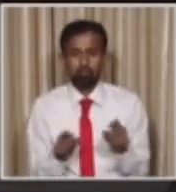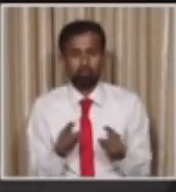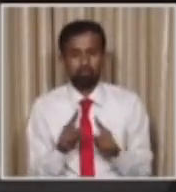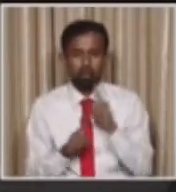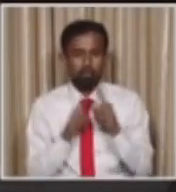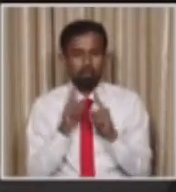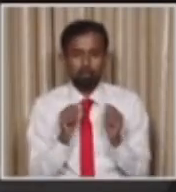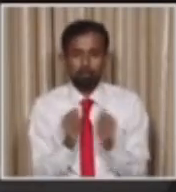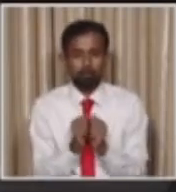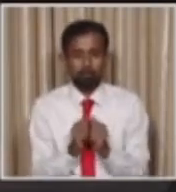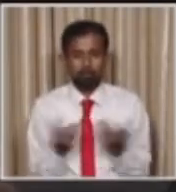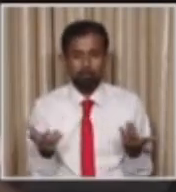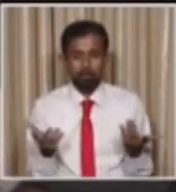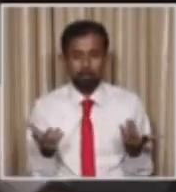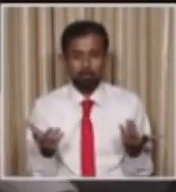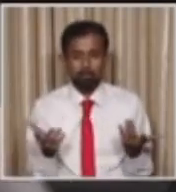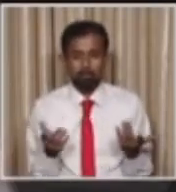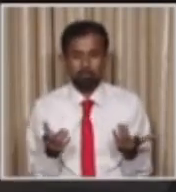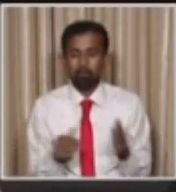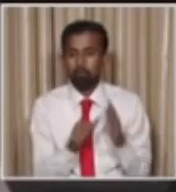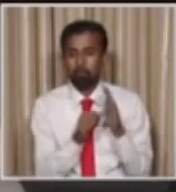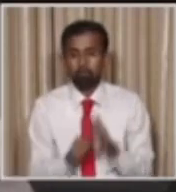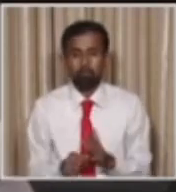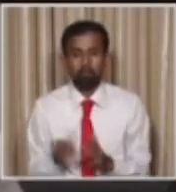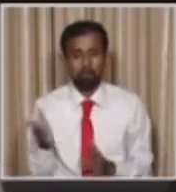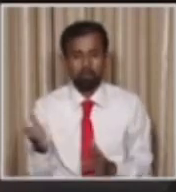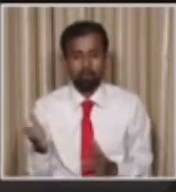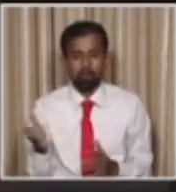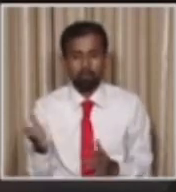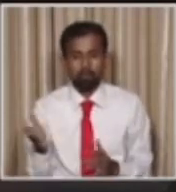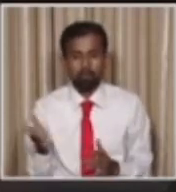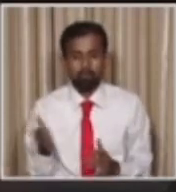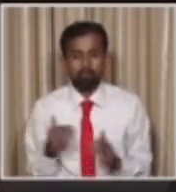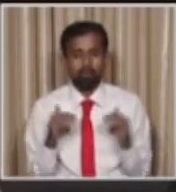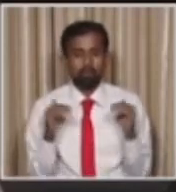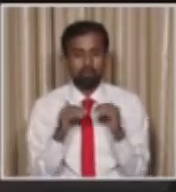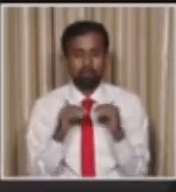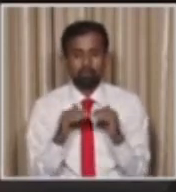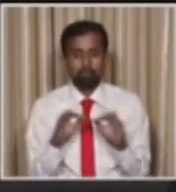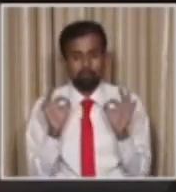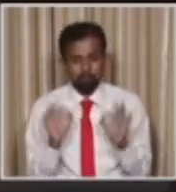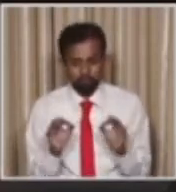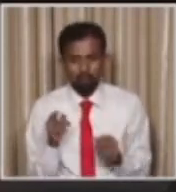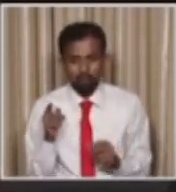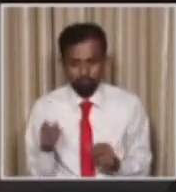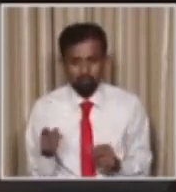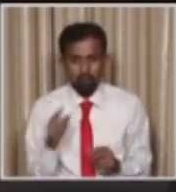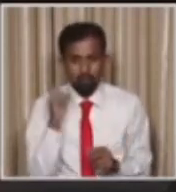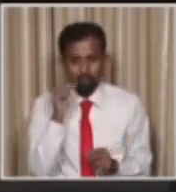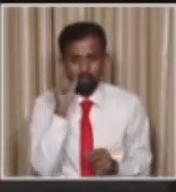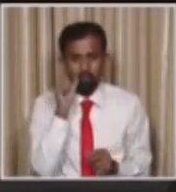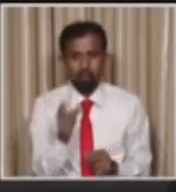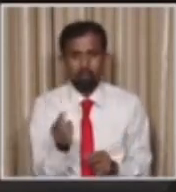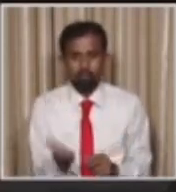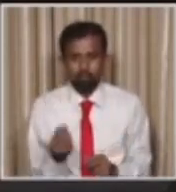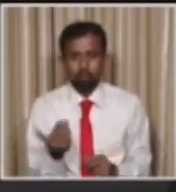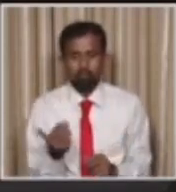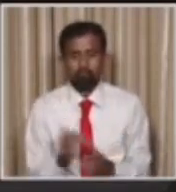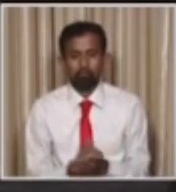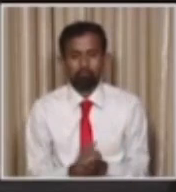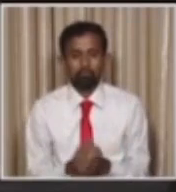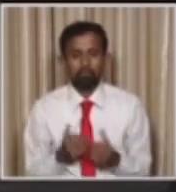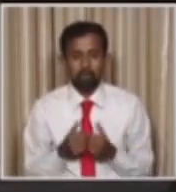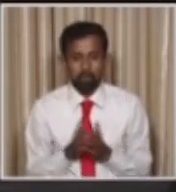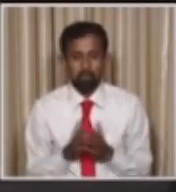නැහැ. මේ වින්දිතයන්ට සිදුව අසාධාරණේ. ඒ ගැන වෙච්ච සාධාරණේ හරි ලෙස ඉෂ්ට වුණාද කියන එක අපි හොයලා බලන්න ඕන.